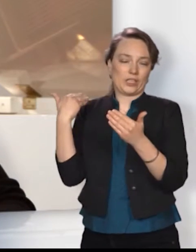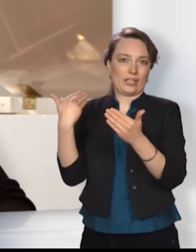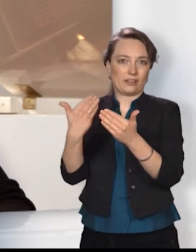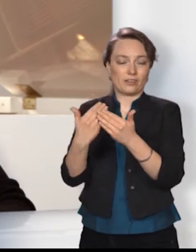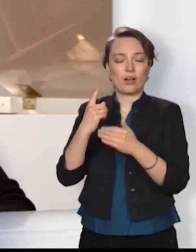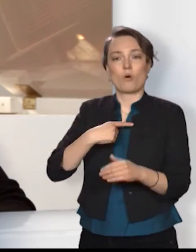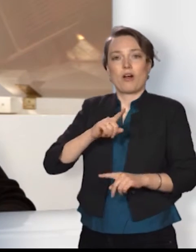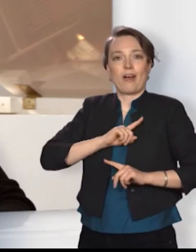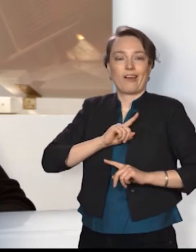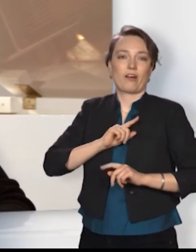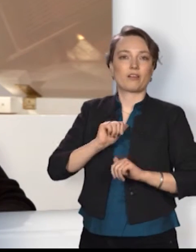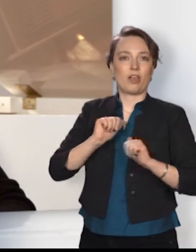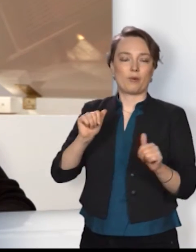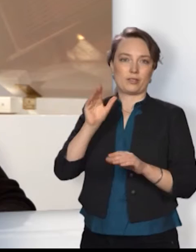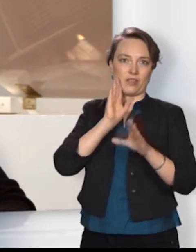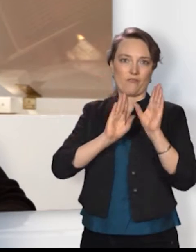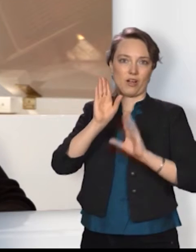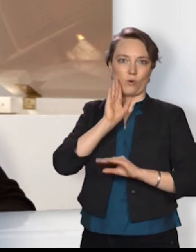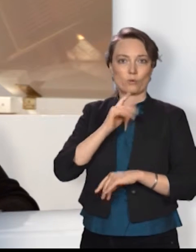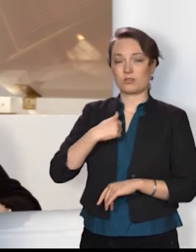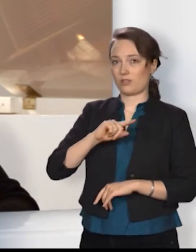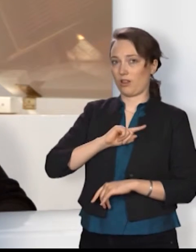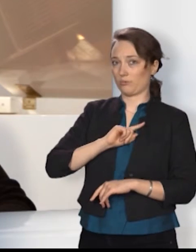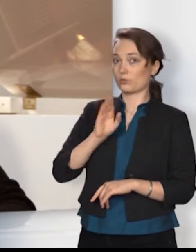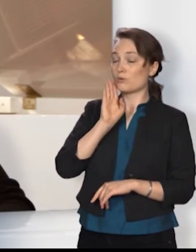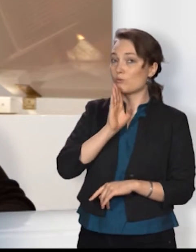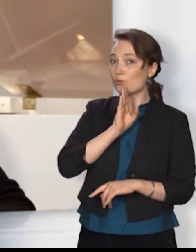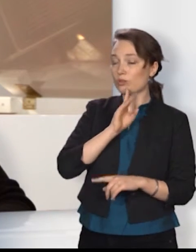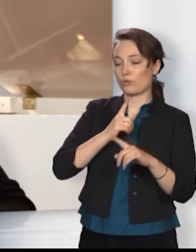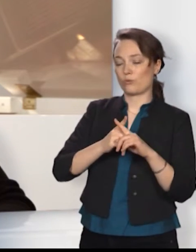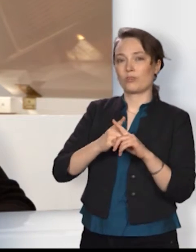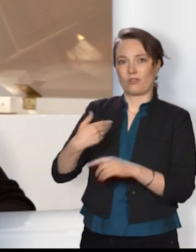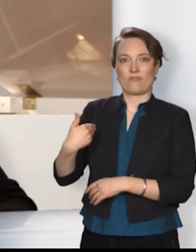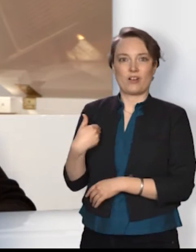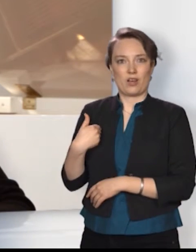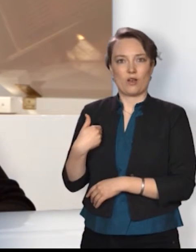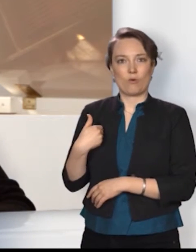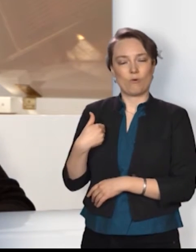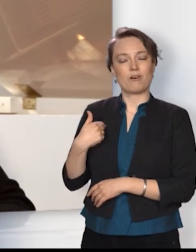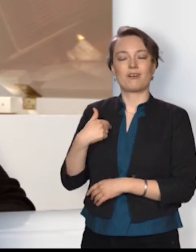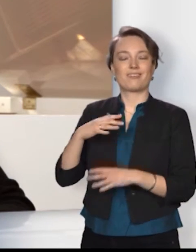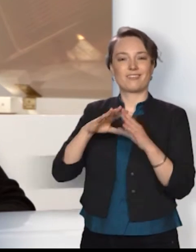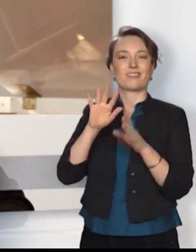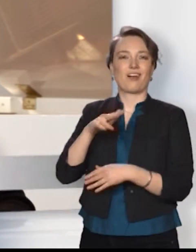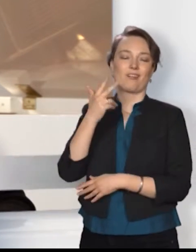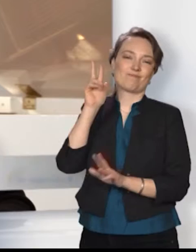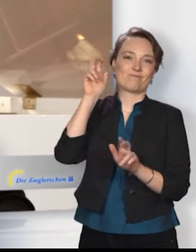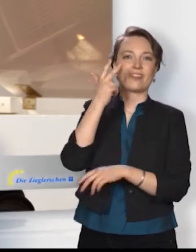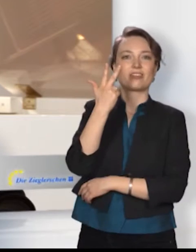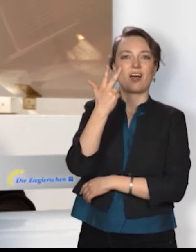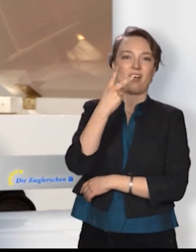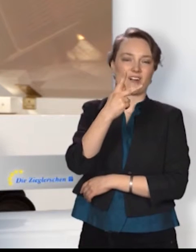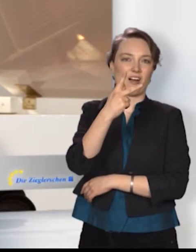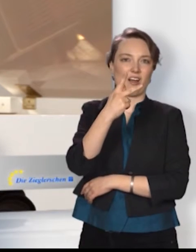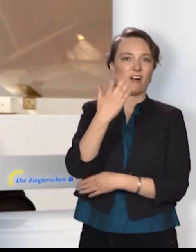eigenen Lebensgeschichte und Lebenserfahrung. Als Frau und Mutter mit den 3 Ks, Kinder,